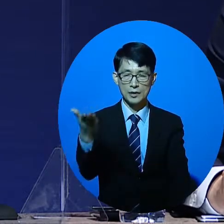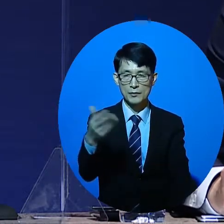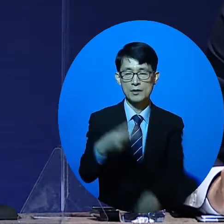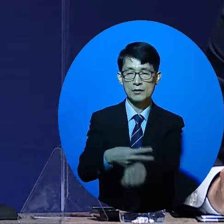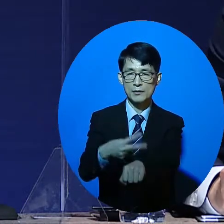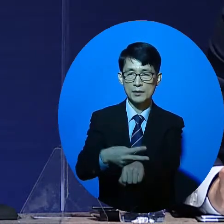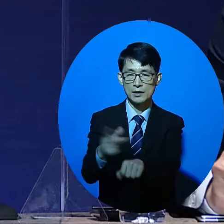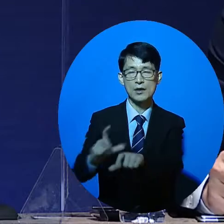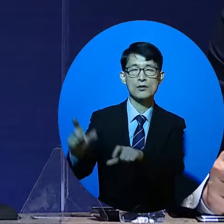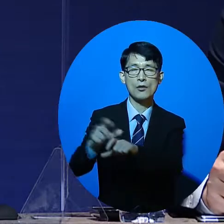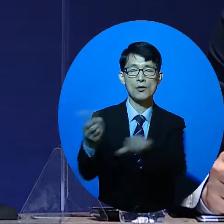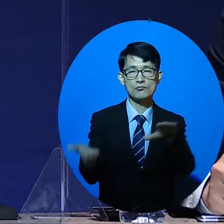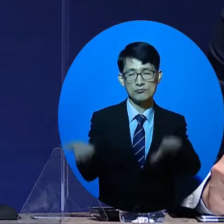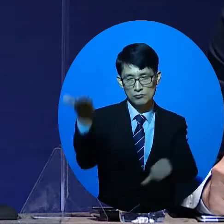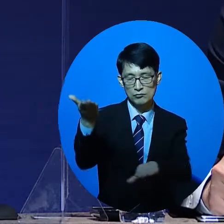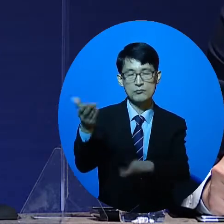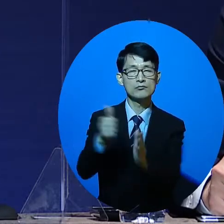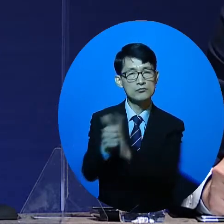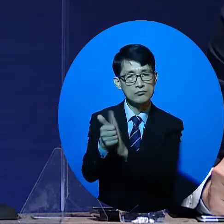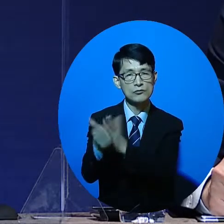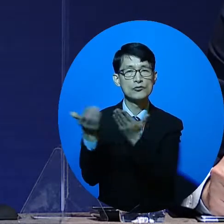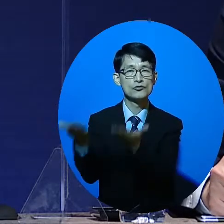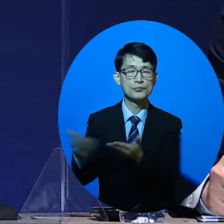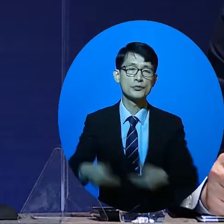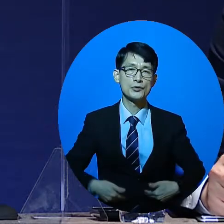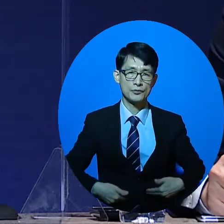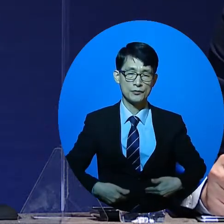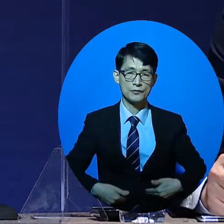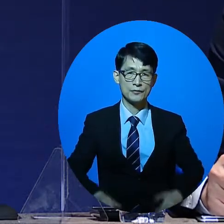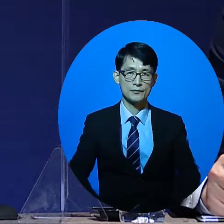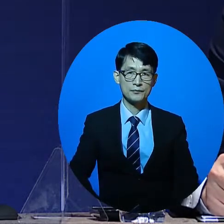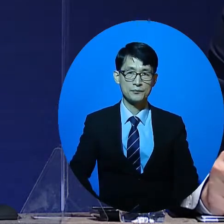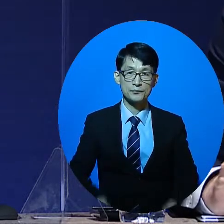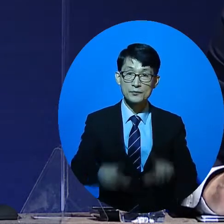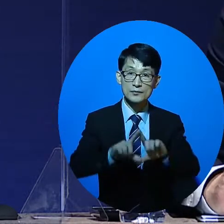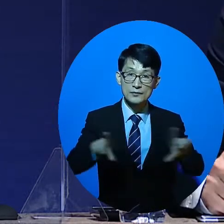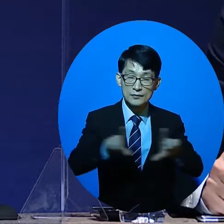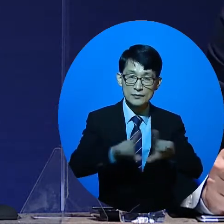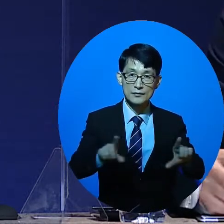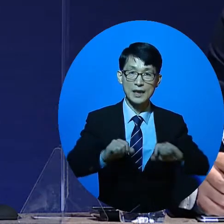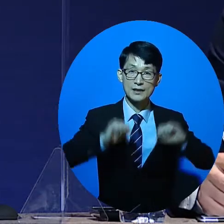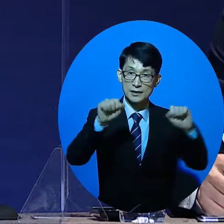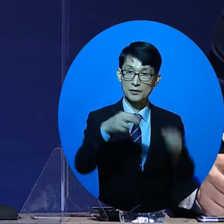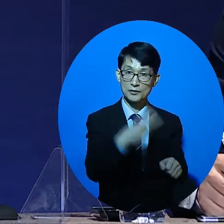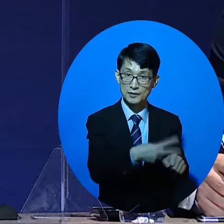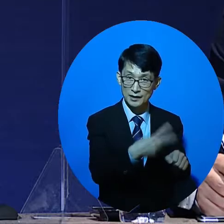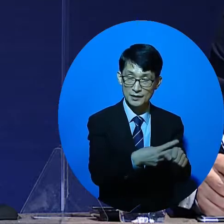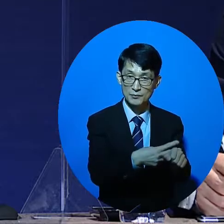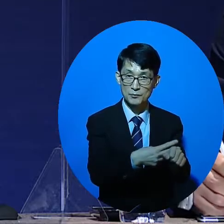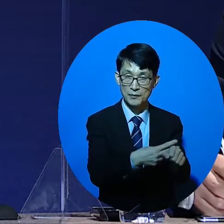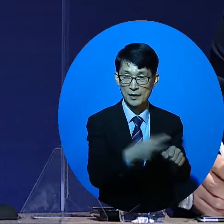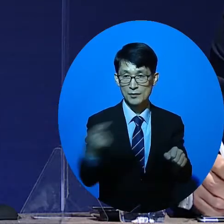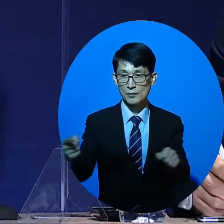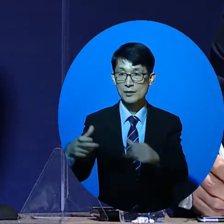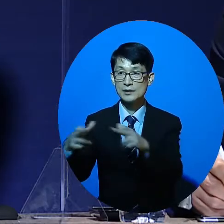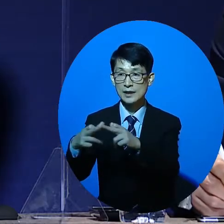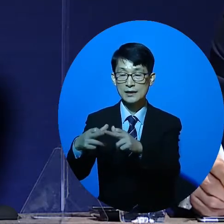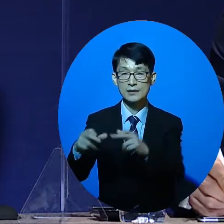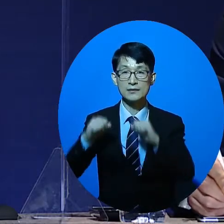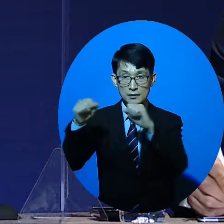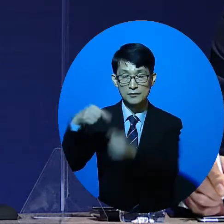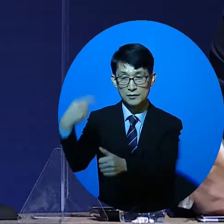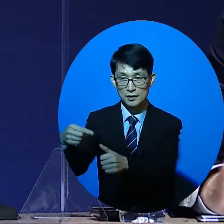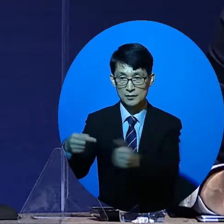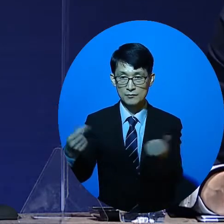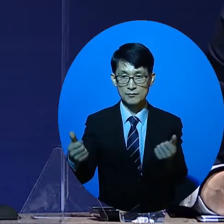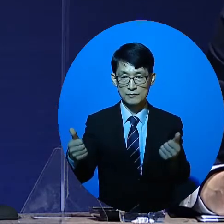보면은 일반적인 비장애인들의 체육 지도자와 장애인에 대한 체육 지도자는 차별성을 둬야